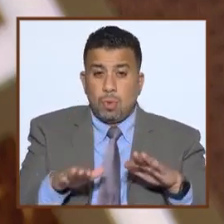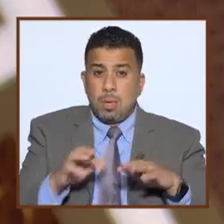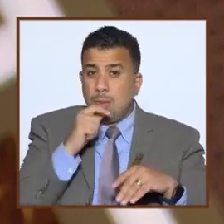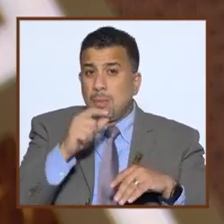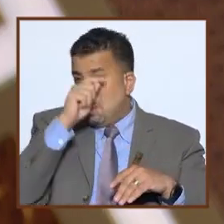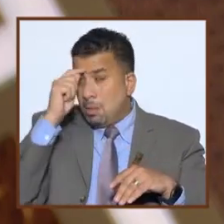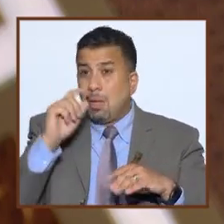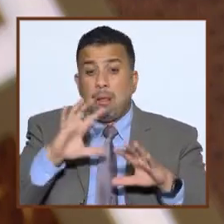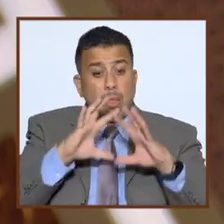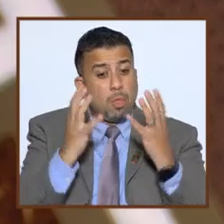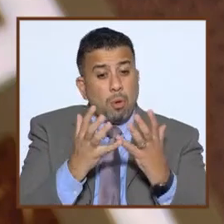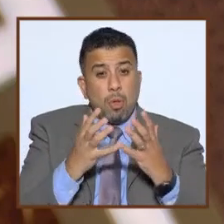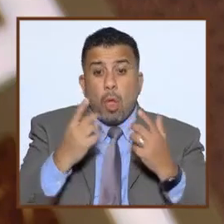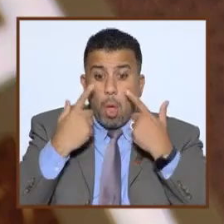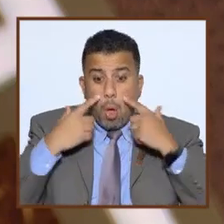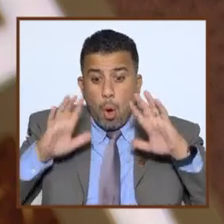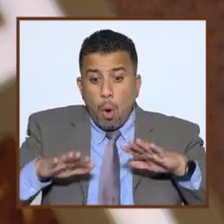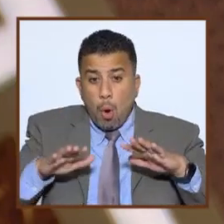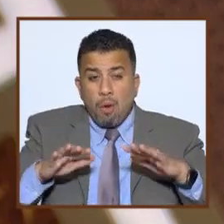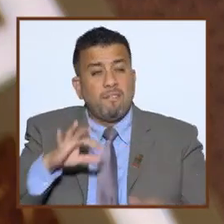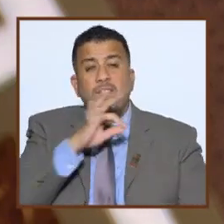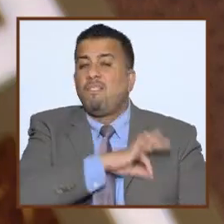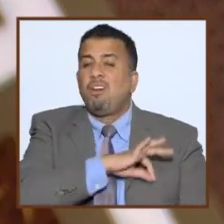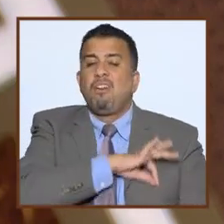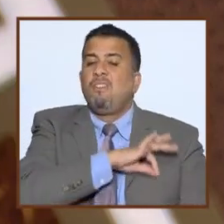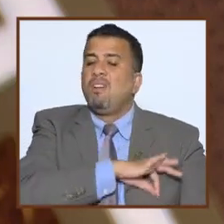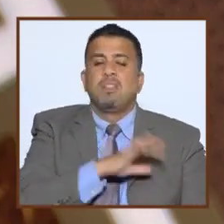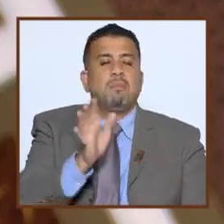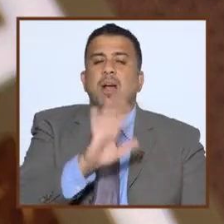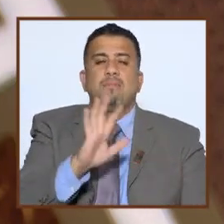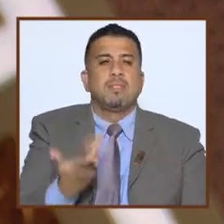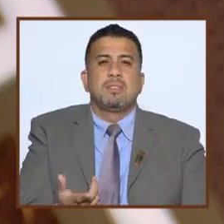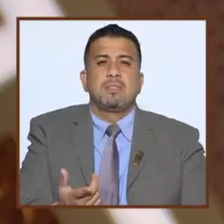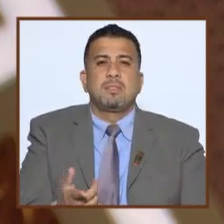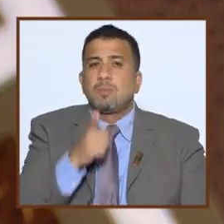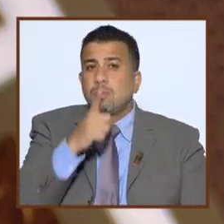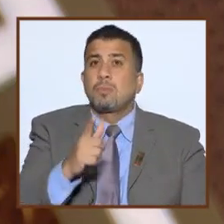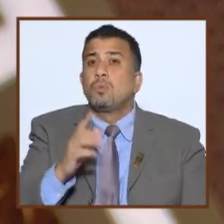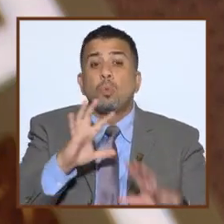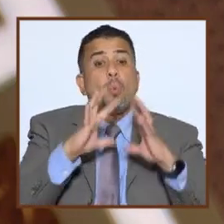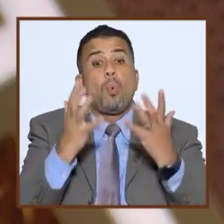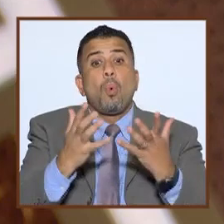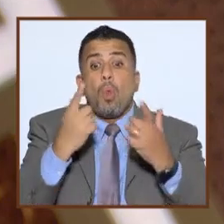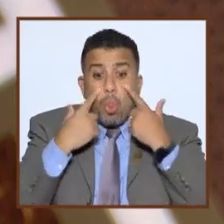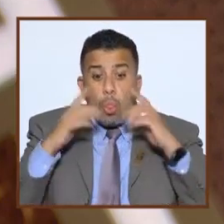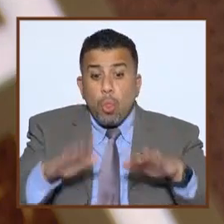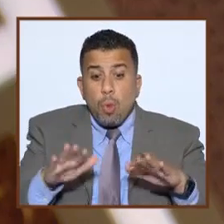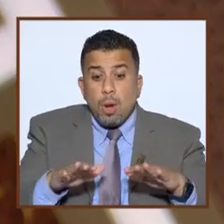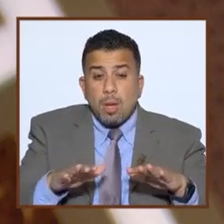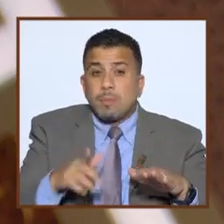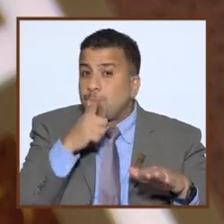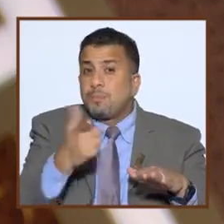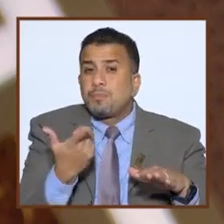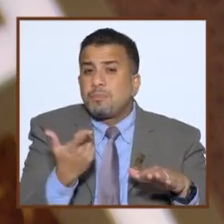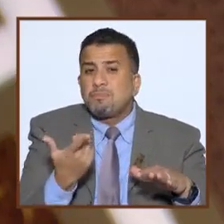جناح باعوه ما سقى منها كافر شربتها ماء الدنيا اعرضها الله على نبيه عليه الصلاه والسلام قال مالي ول الدنيا